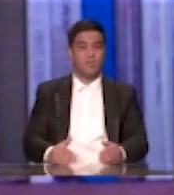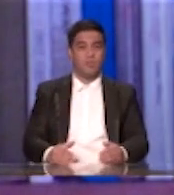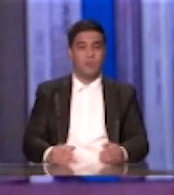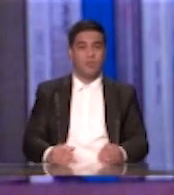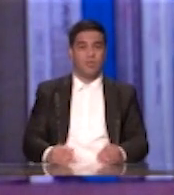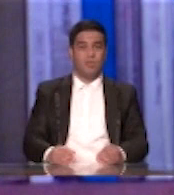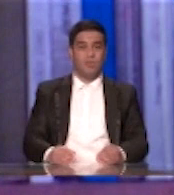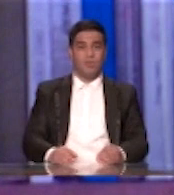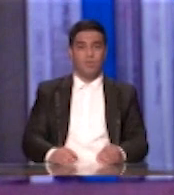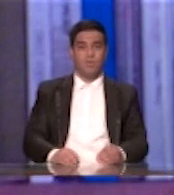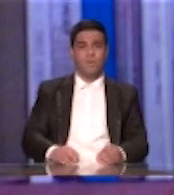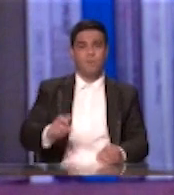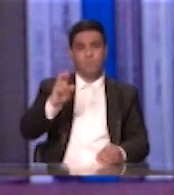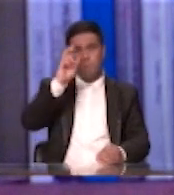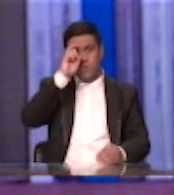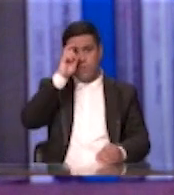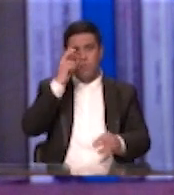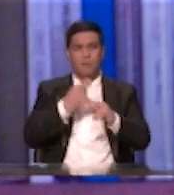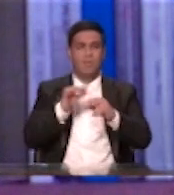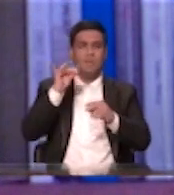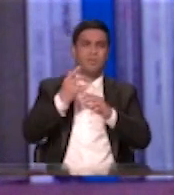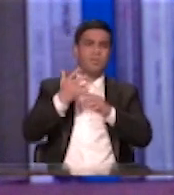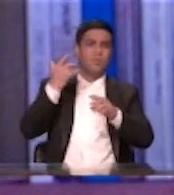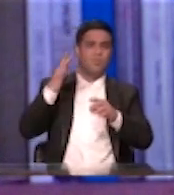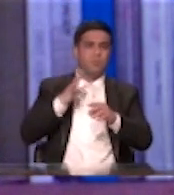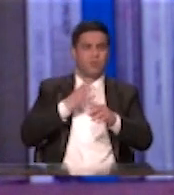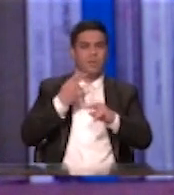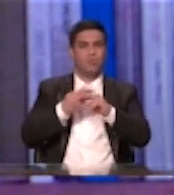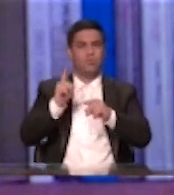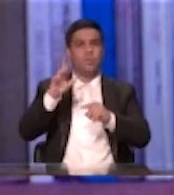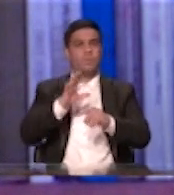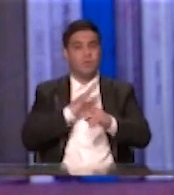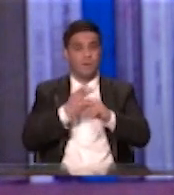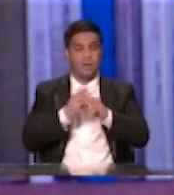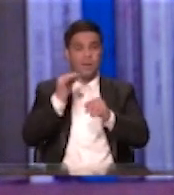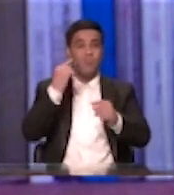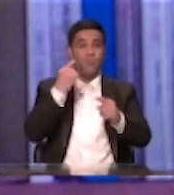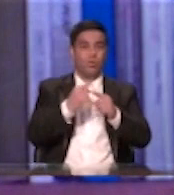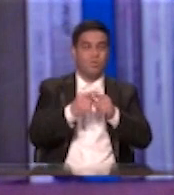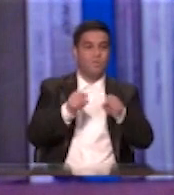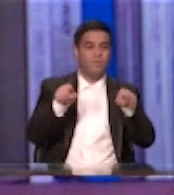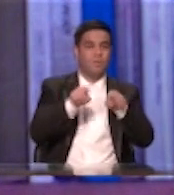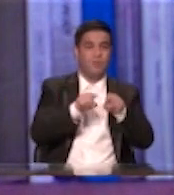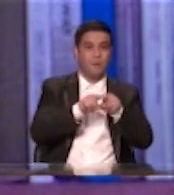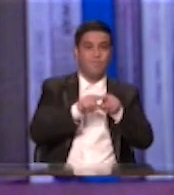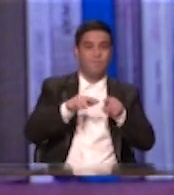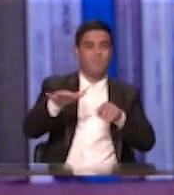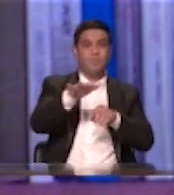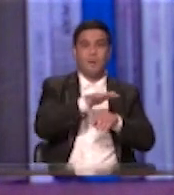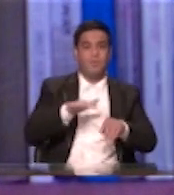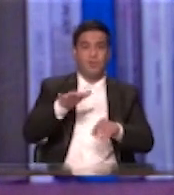Mamlakat bu tarixiy, madaniy, kelib chiqishiga ko'ra millatni birlashtiruvchi hudud